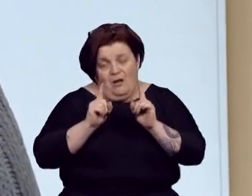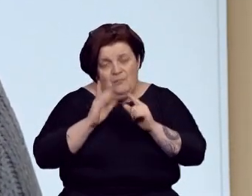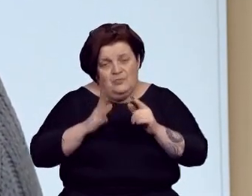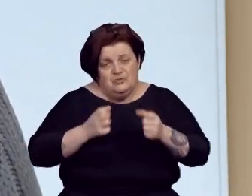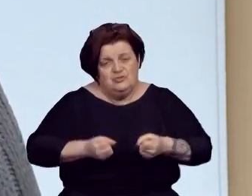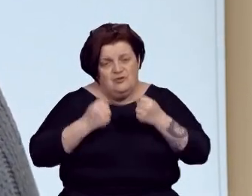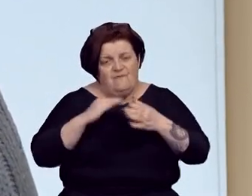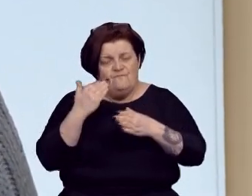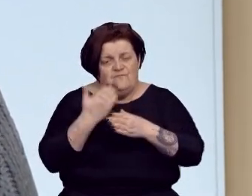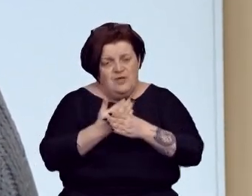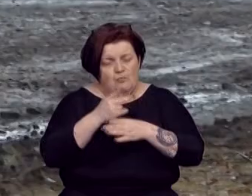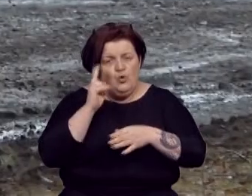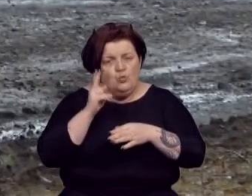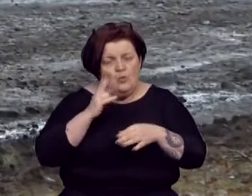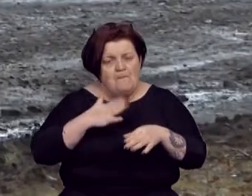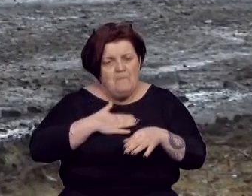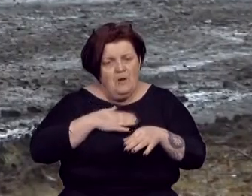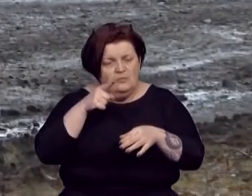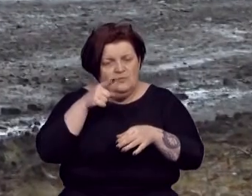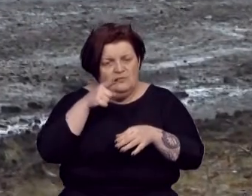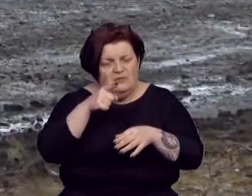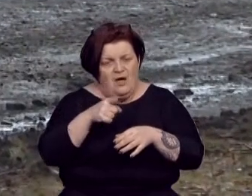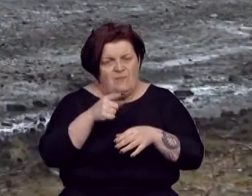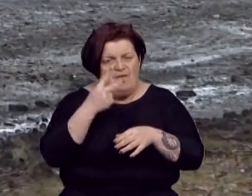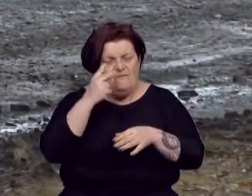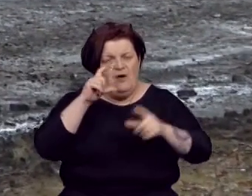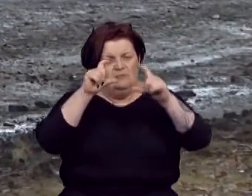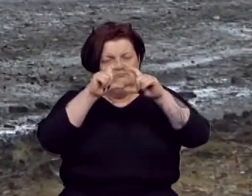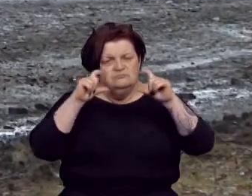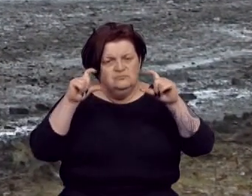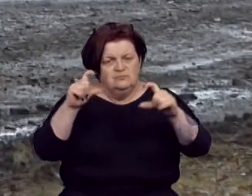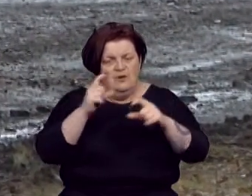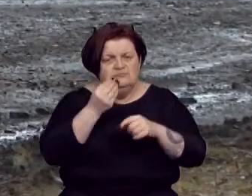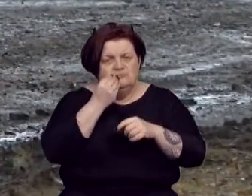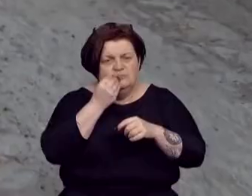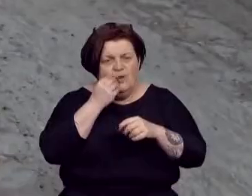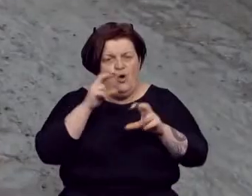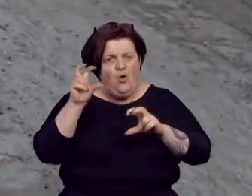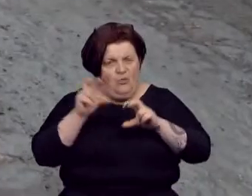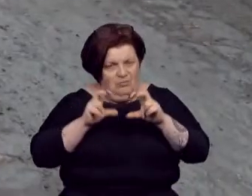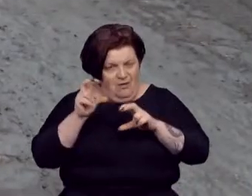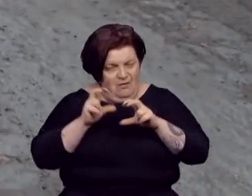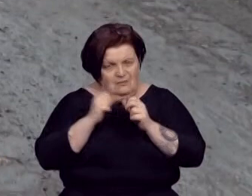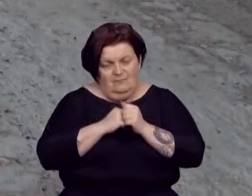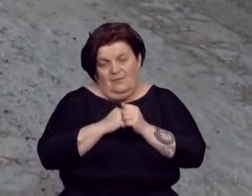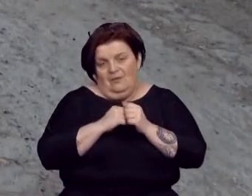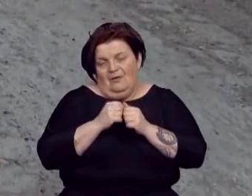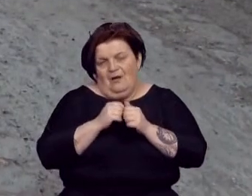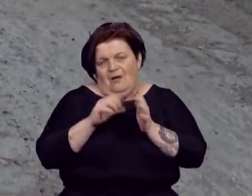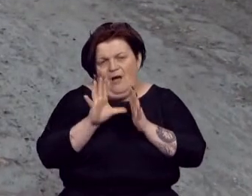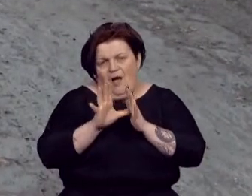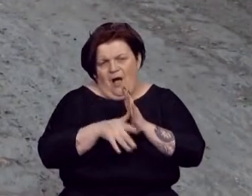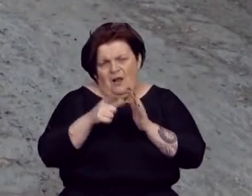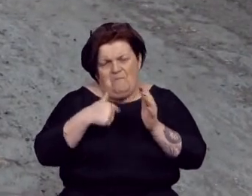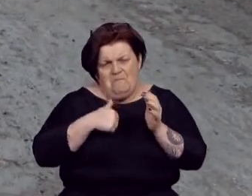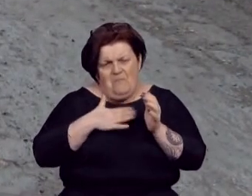czekały przedsiębiorców, którzy mają tam zlokalizowane te dwa obiekty gastronomiczne i hotelowe, ale